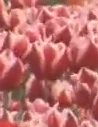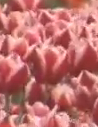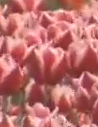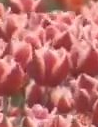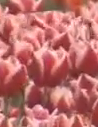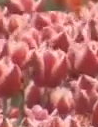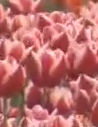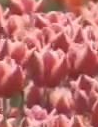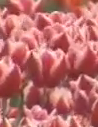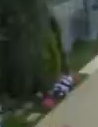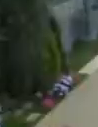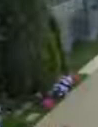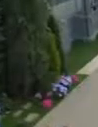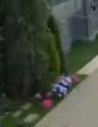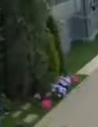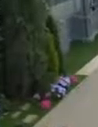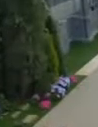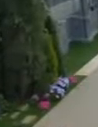ます